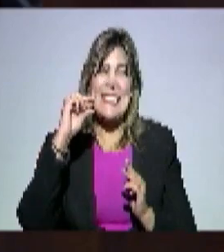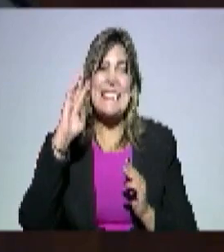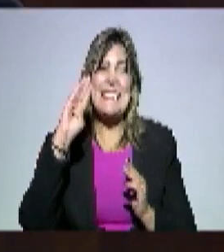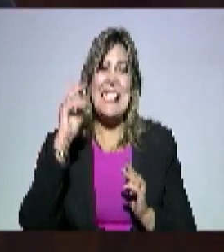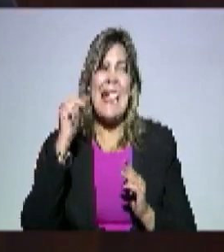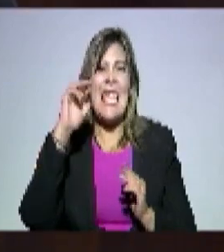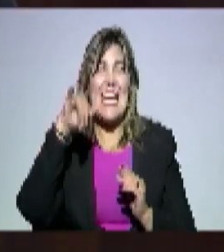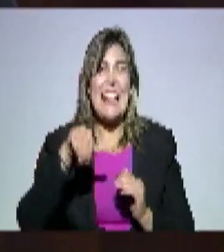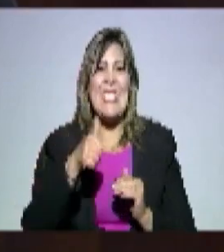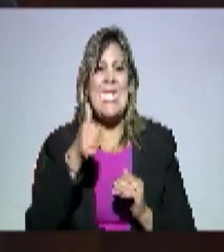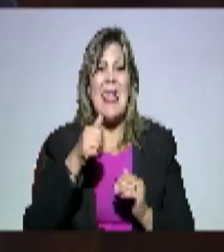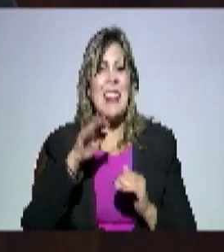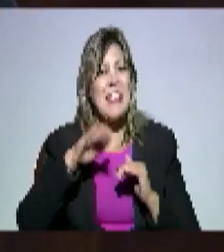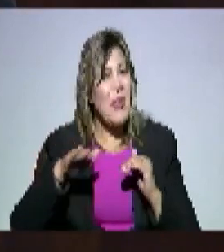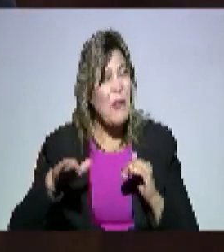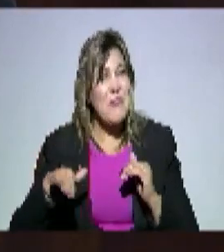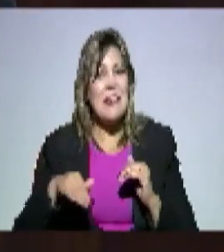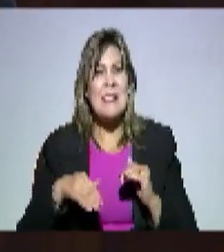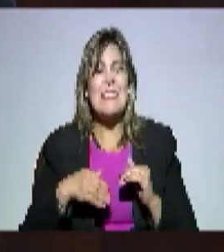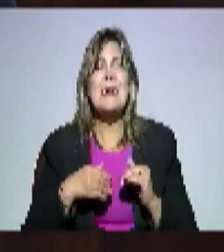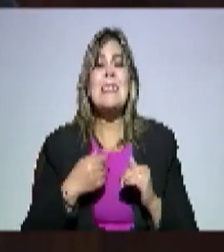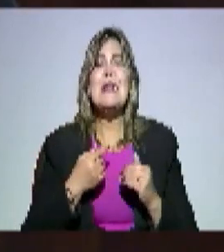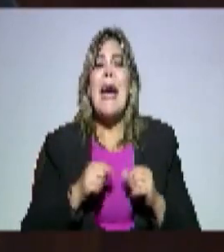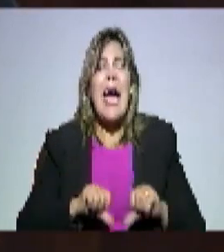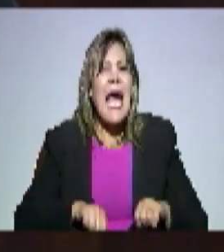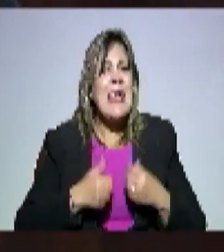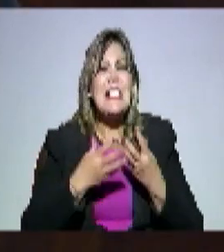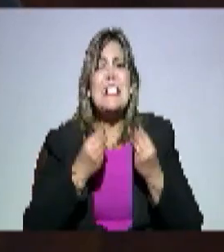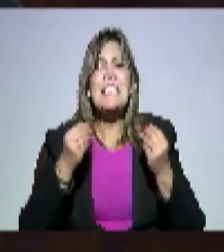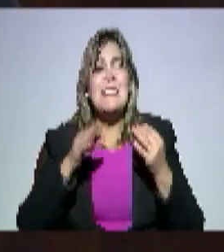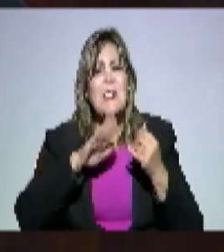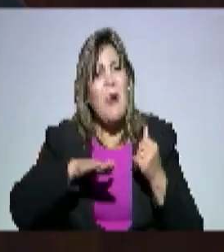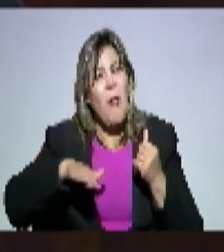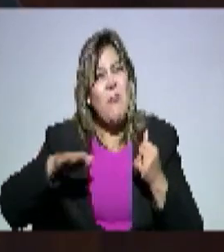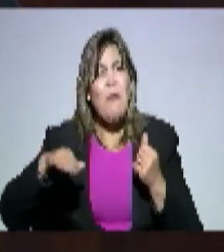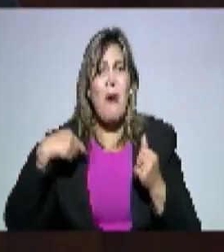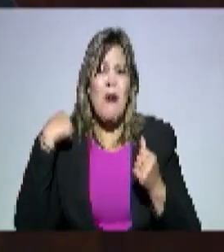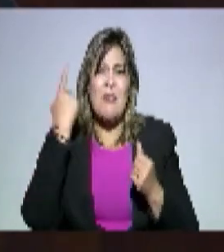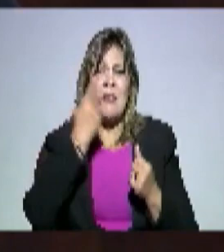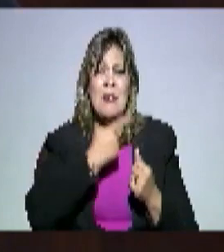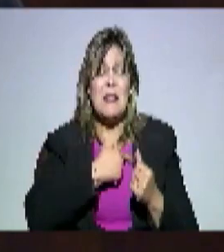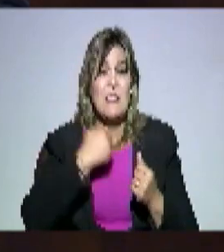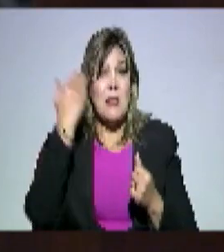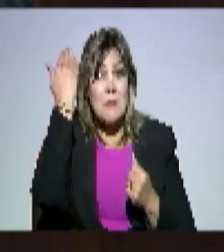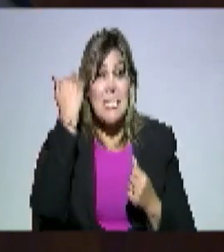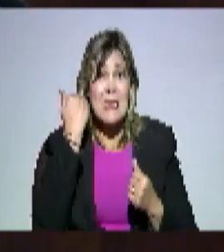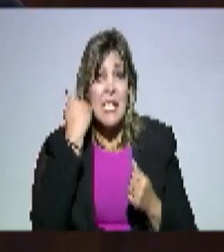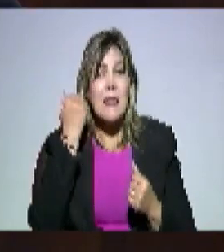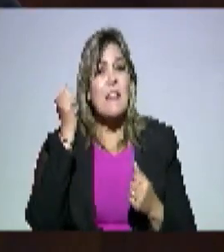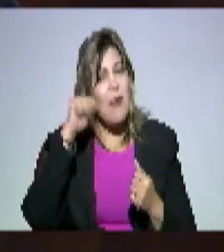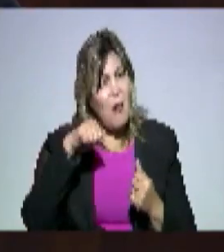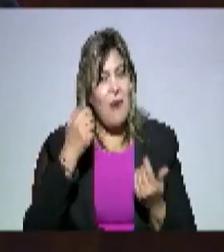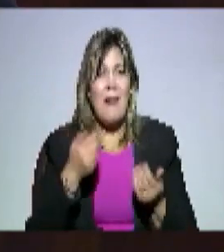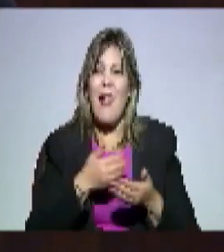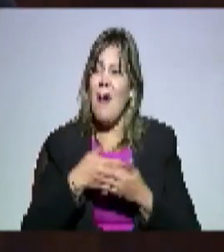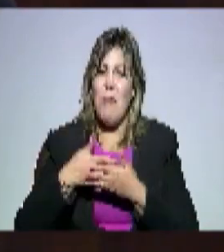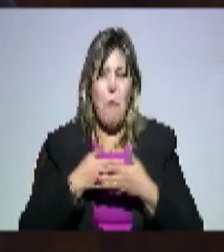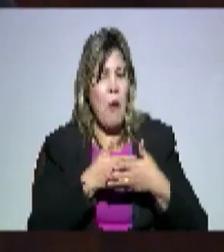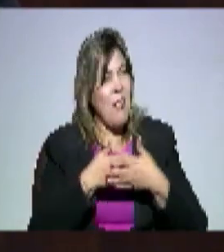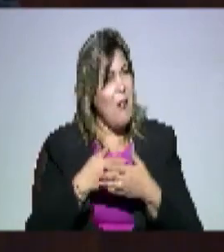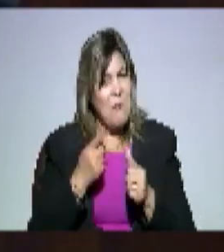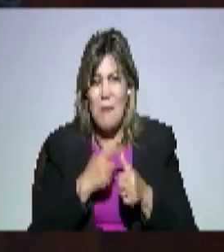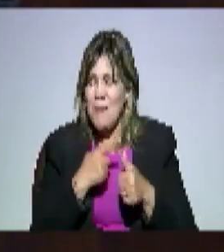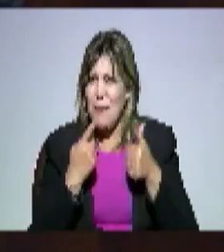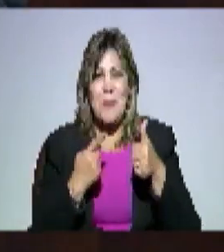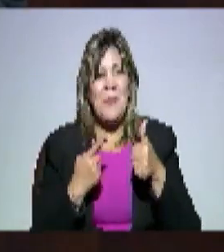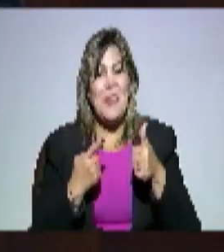كتير كتير سي الاطفال القديس س كتير طب وستات عندنا طبعا ست الكل الست العذرا